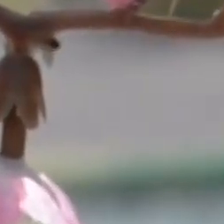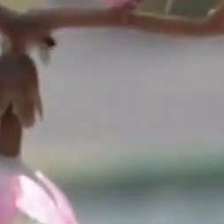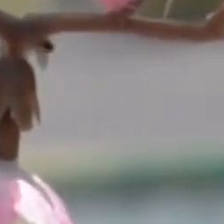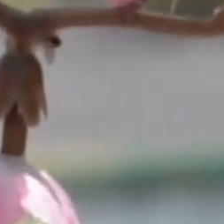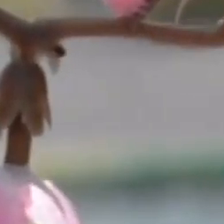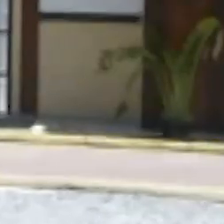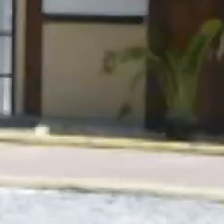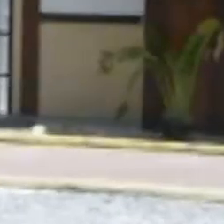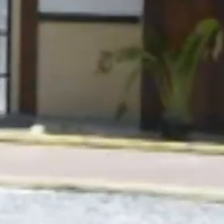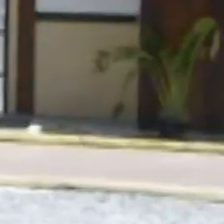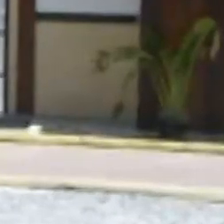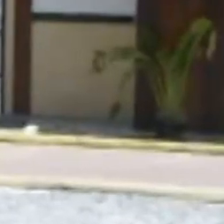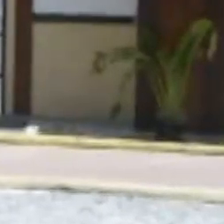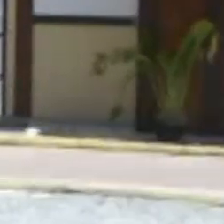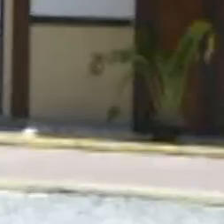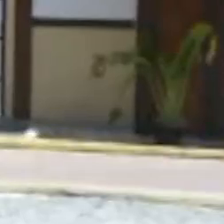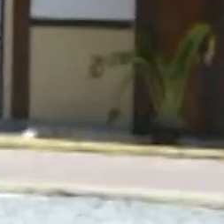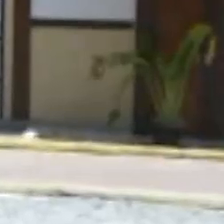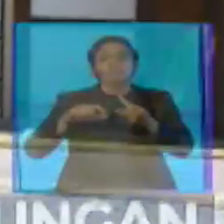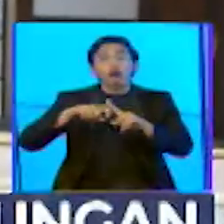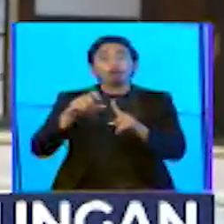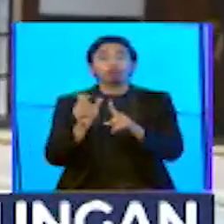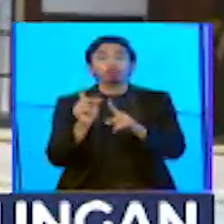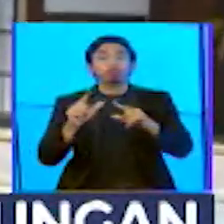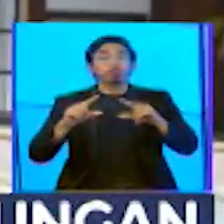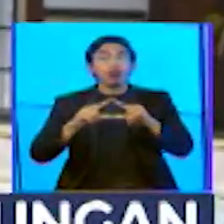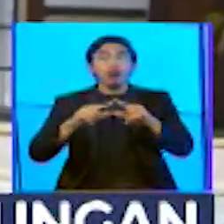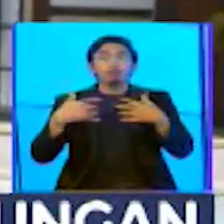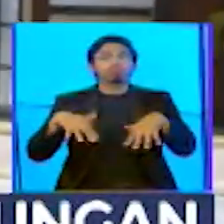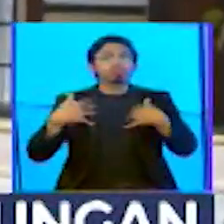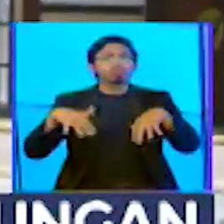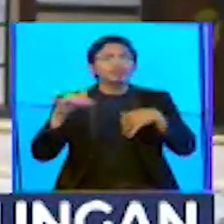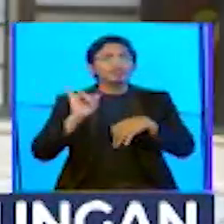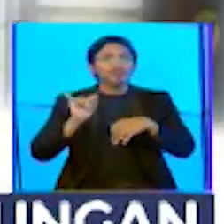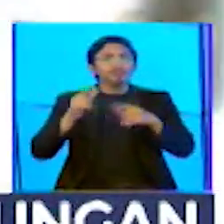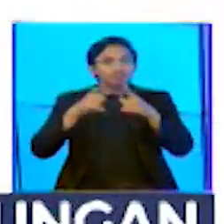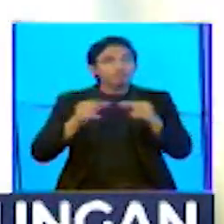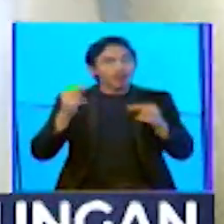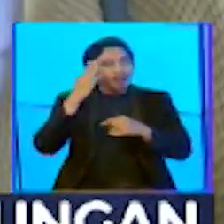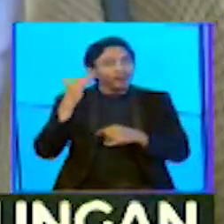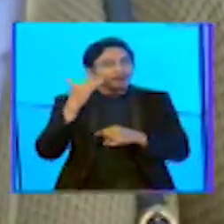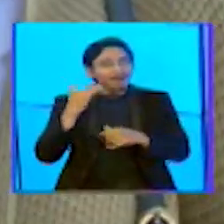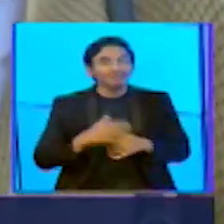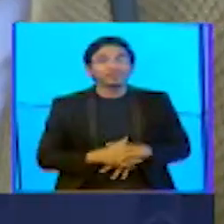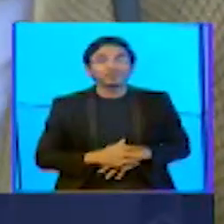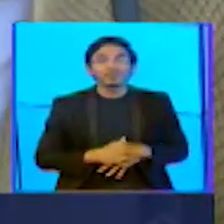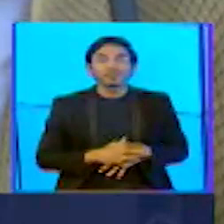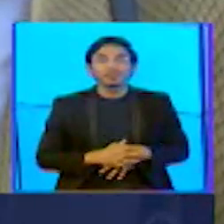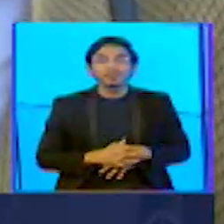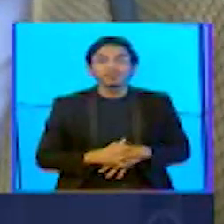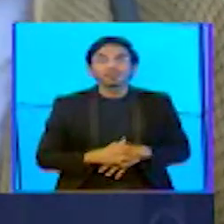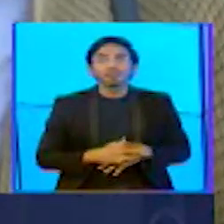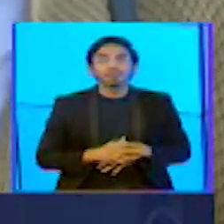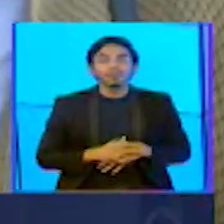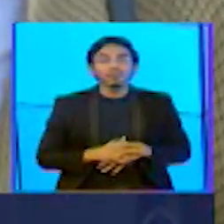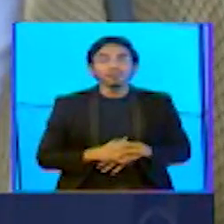sakura semakin melengkapi suasana saat berkeliling di Kampung Jepang dan Korea. Ya, di kotanya kayak menarik gitu